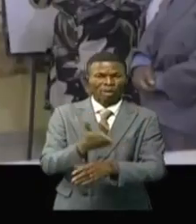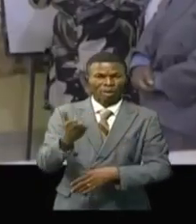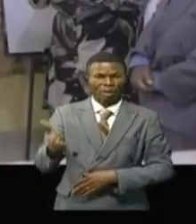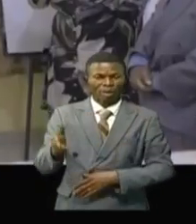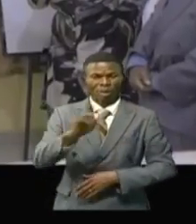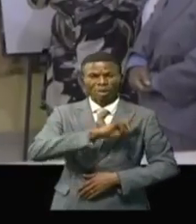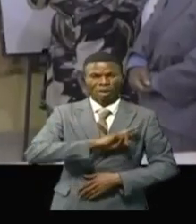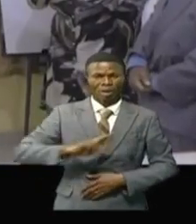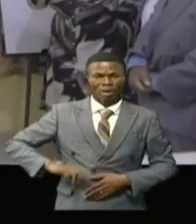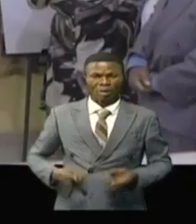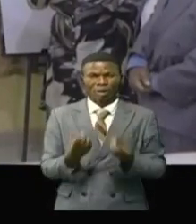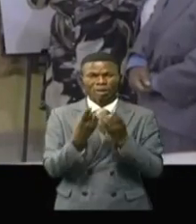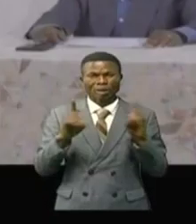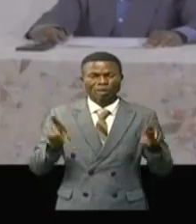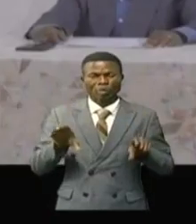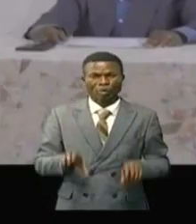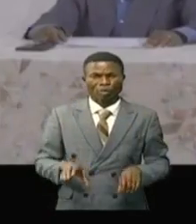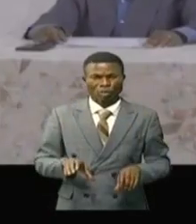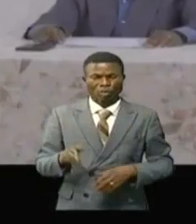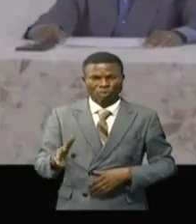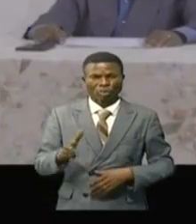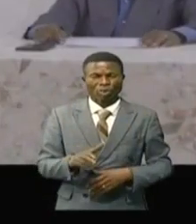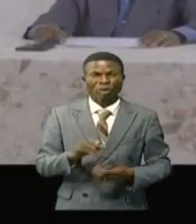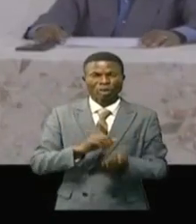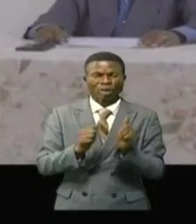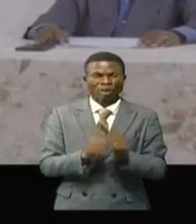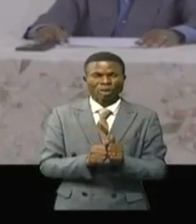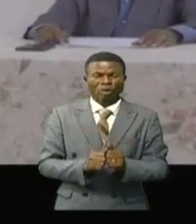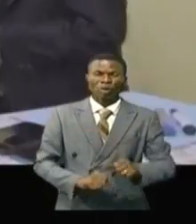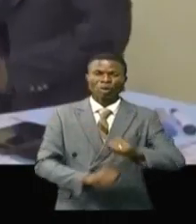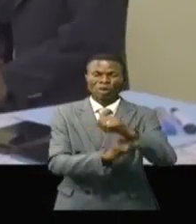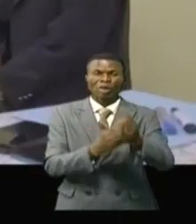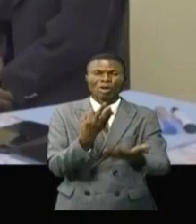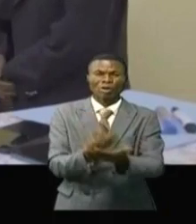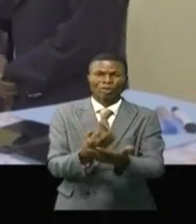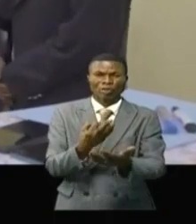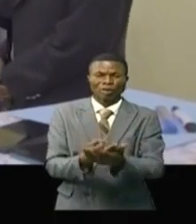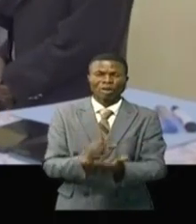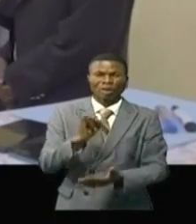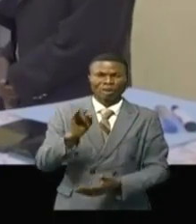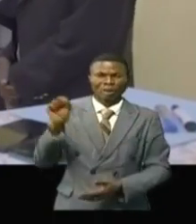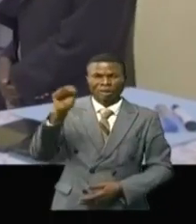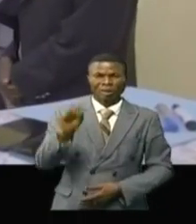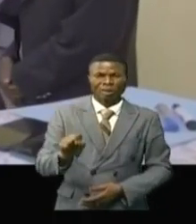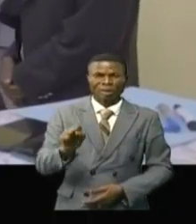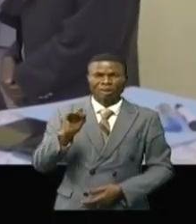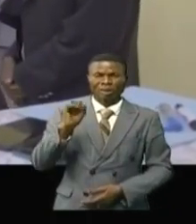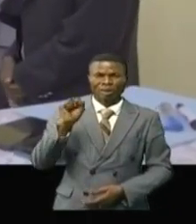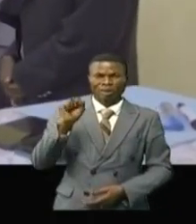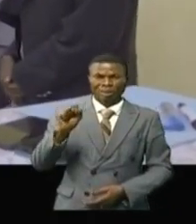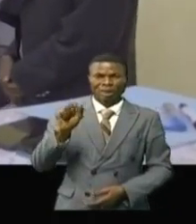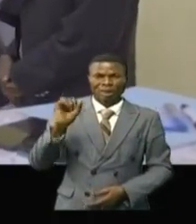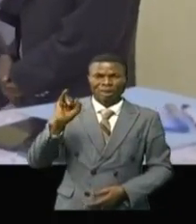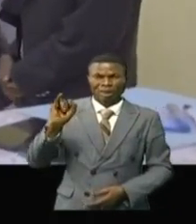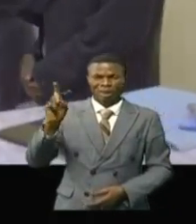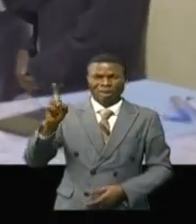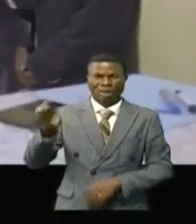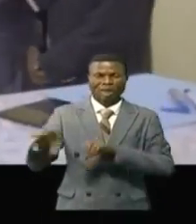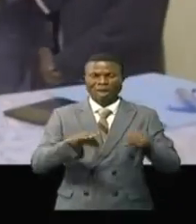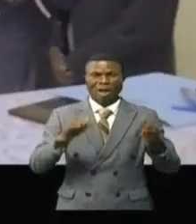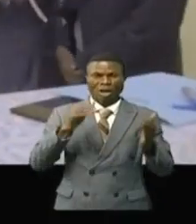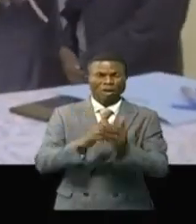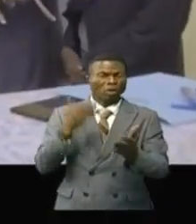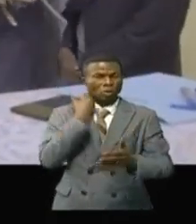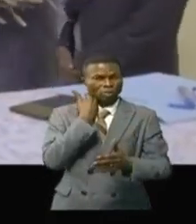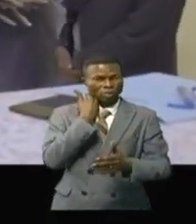en République démocratique du Congo. Ce, grâce à l'appui financier de l'USAID à travers le projet Action contre la maladie